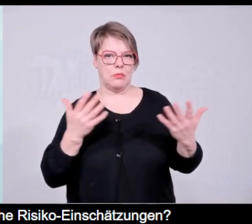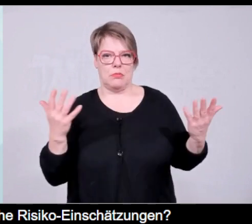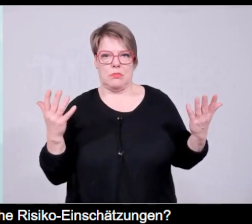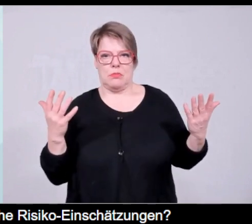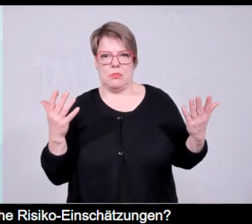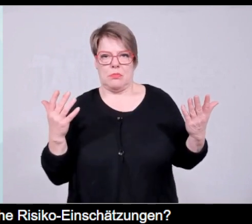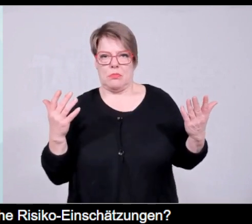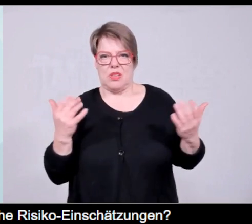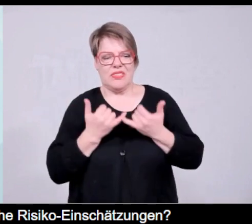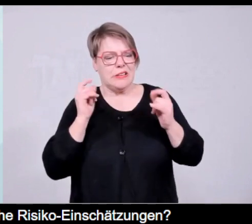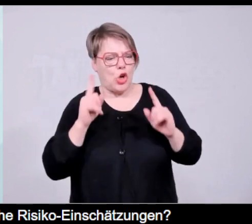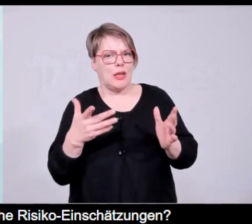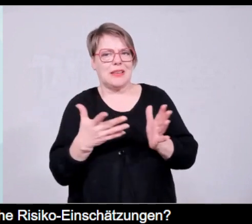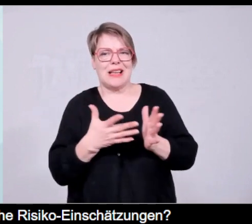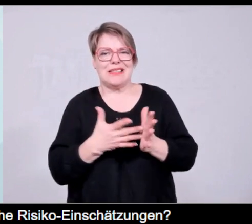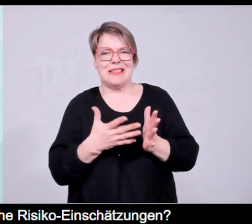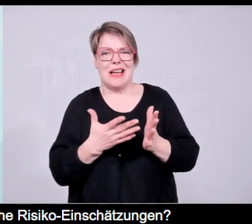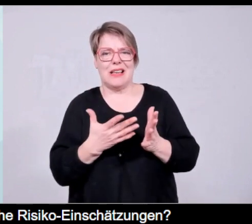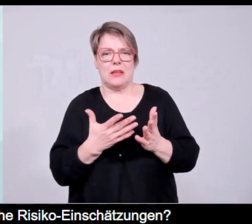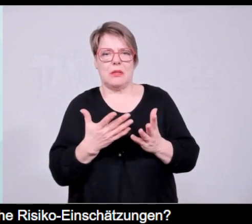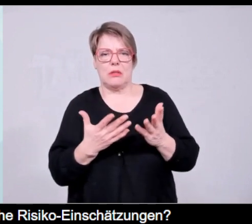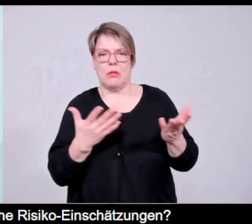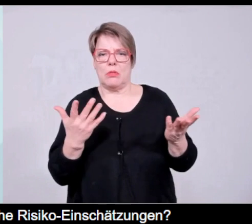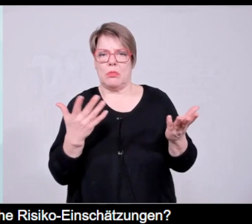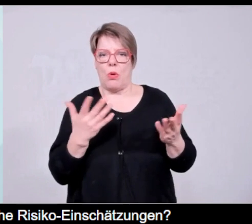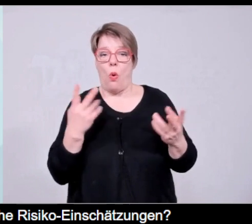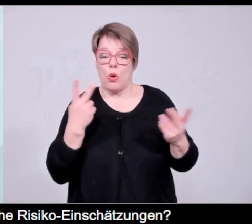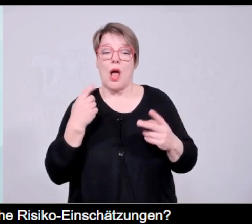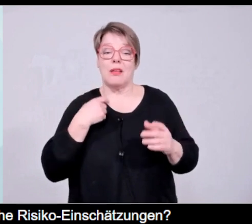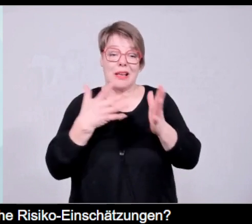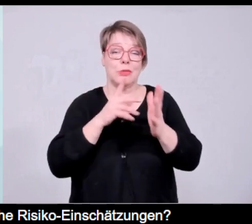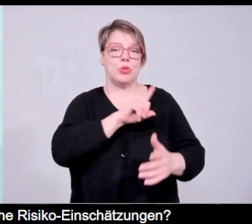und ich bin gespannt, ob er es auch macht. Die Antwort war, wir arbeiten dran.